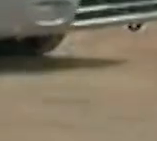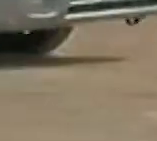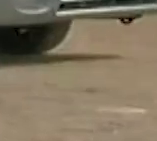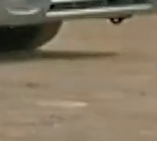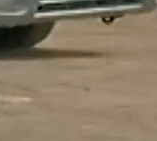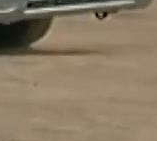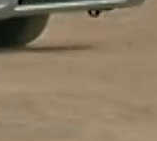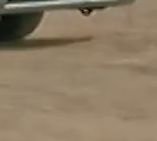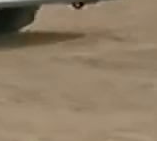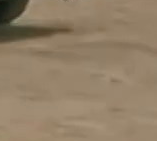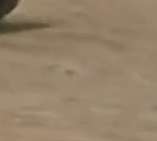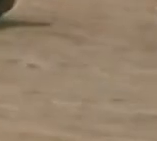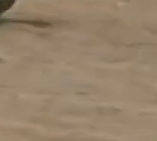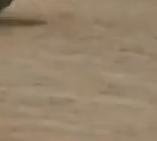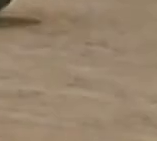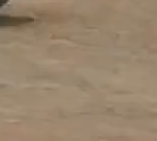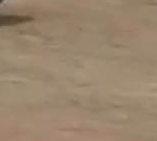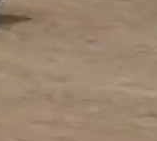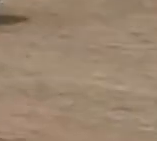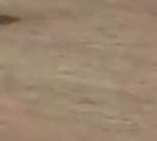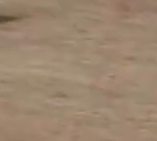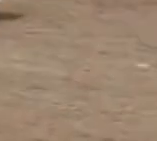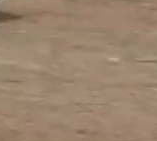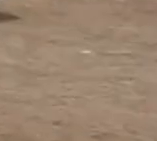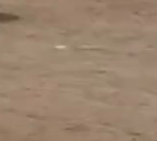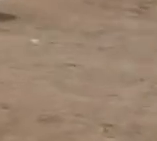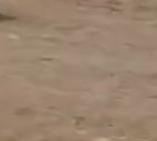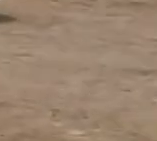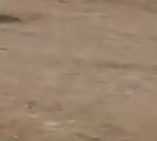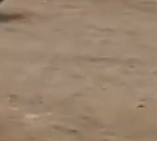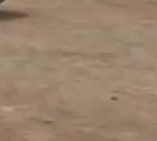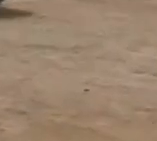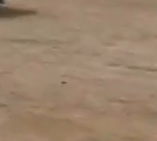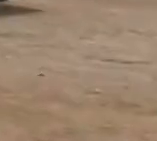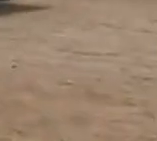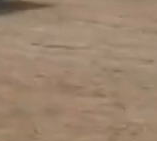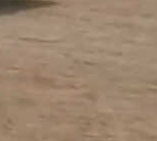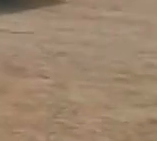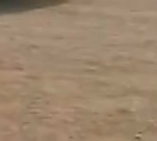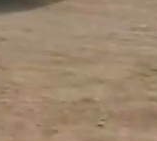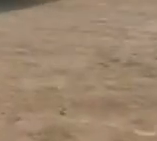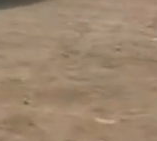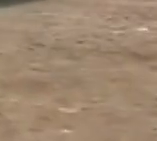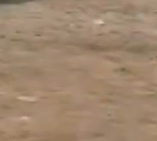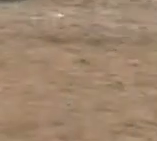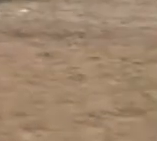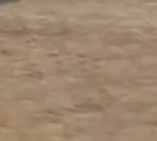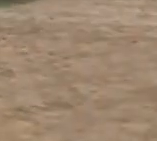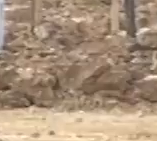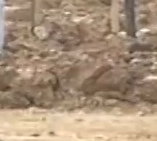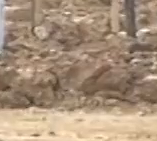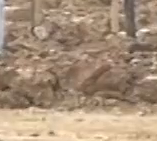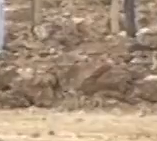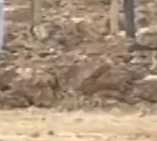Kemudian juga ada beberapa warga ataupun masyarakat dan keluarga dari jenazah ini yang mengantarkan ke dalam, namun dibatasi oleh petugas hanya 4 orang